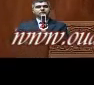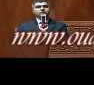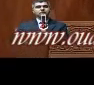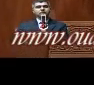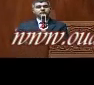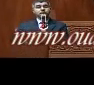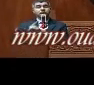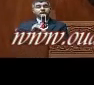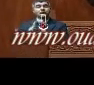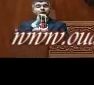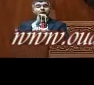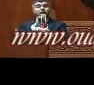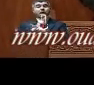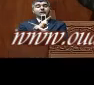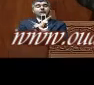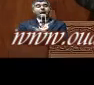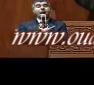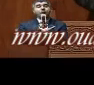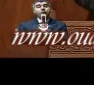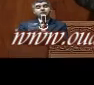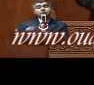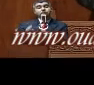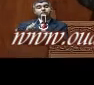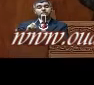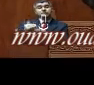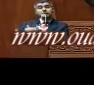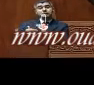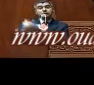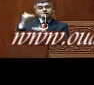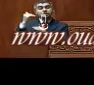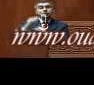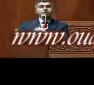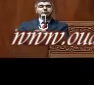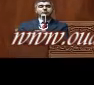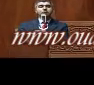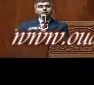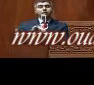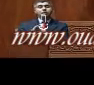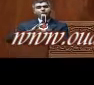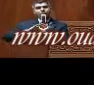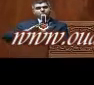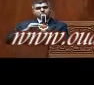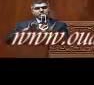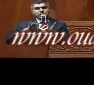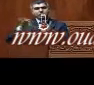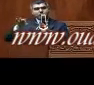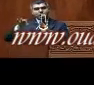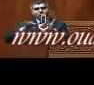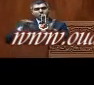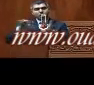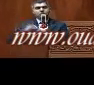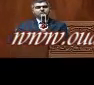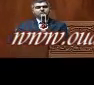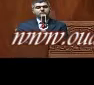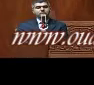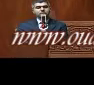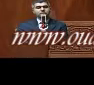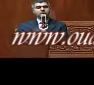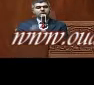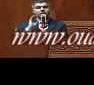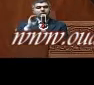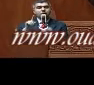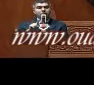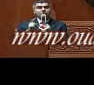الادنى للمعاشات الى 1000 درهم لمتقاعدي الارساير، وتمكين الاجراءات وتمكين الاجراء الذين